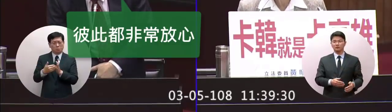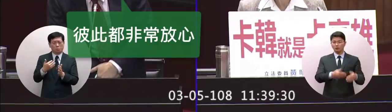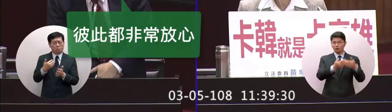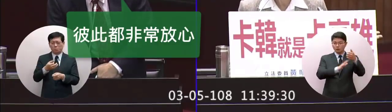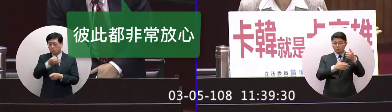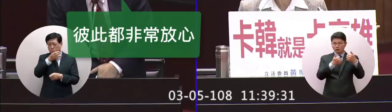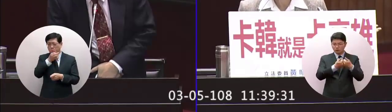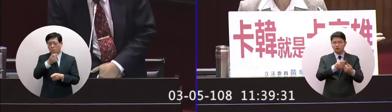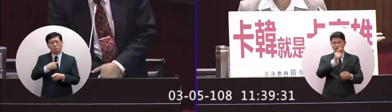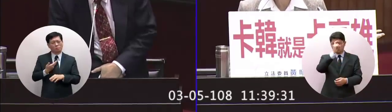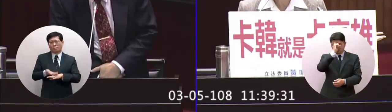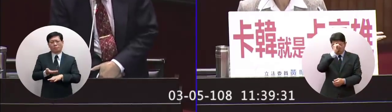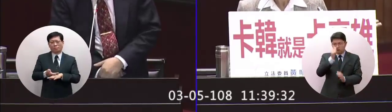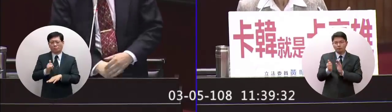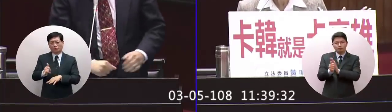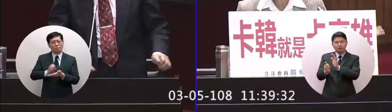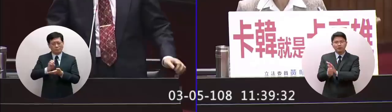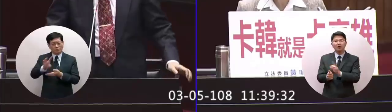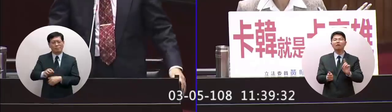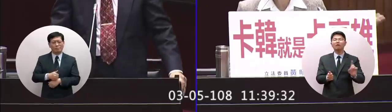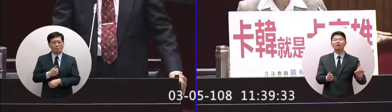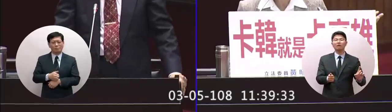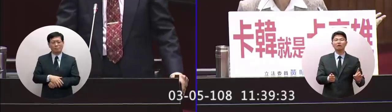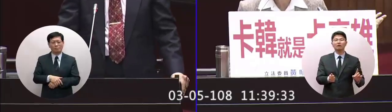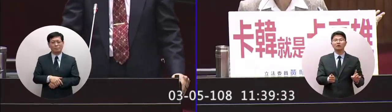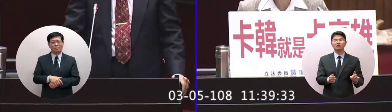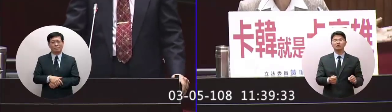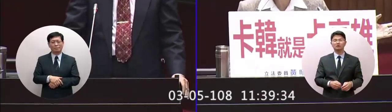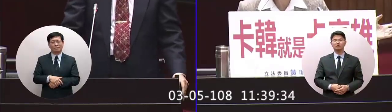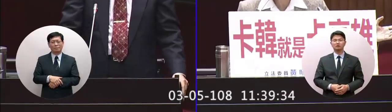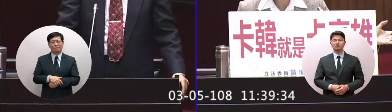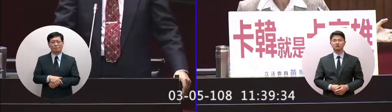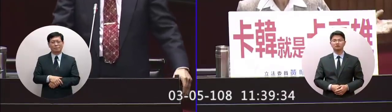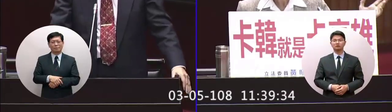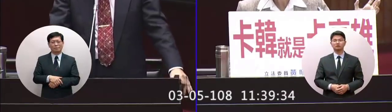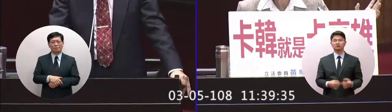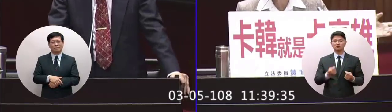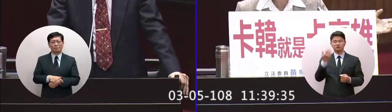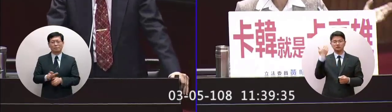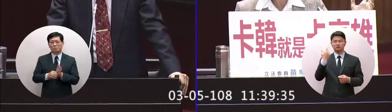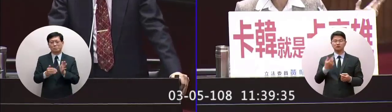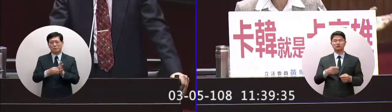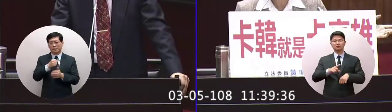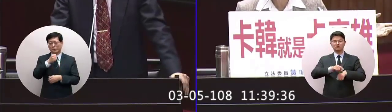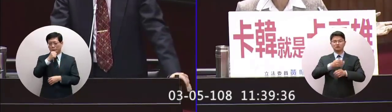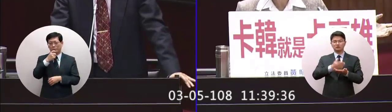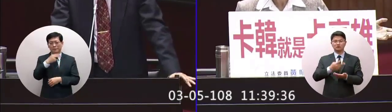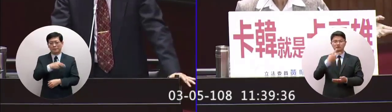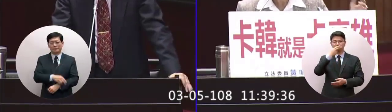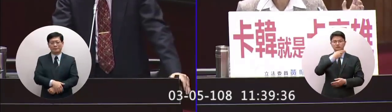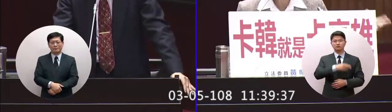会能够给他什么协助？会不会像是上一次一样？